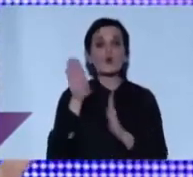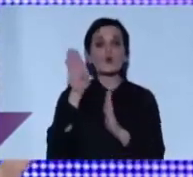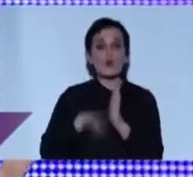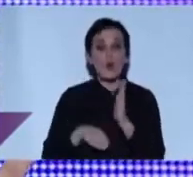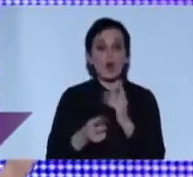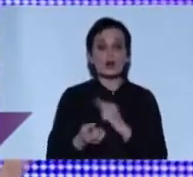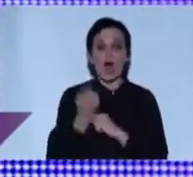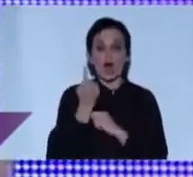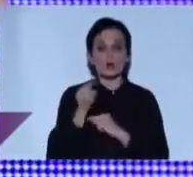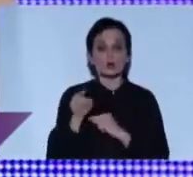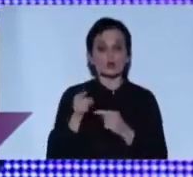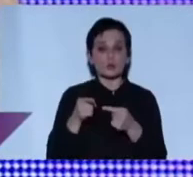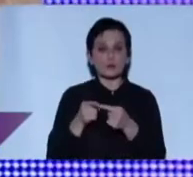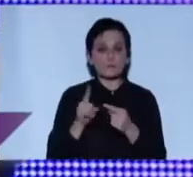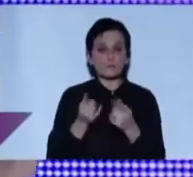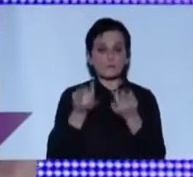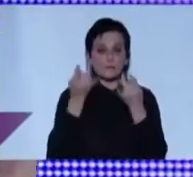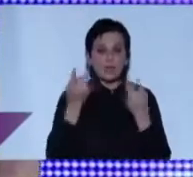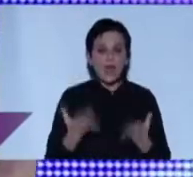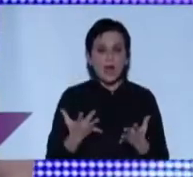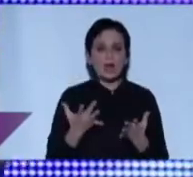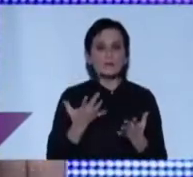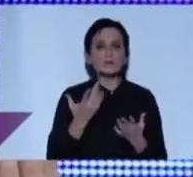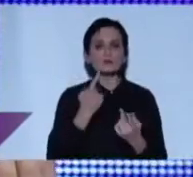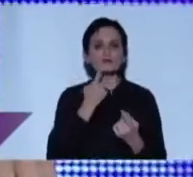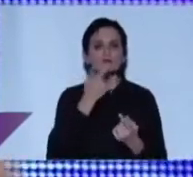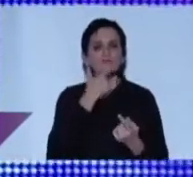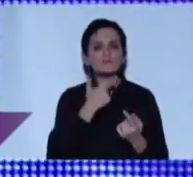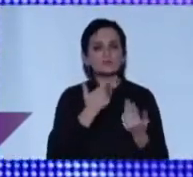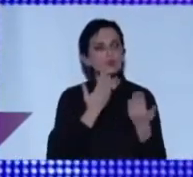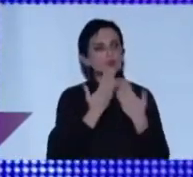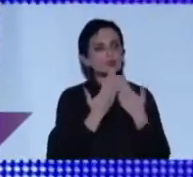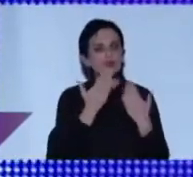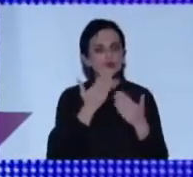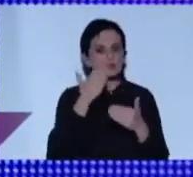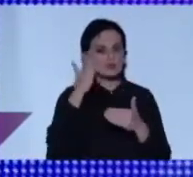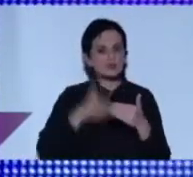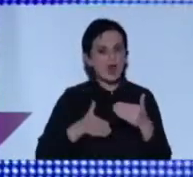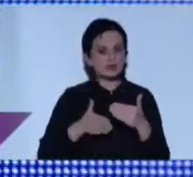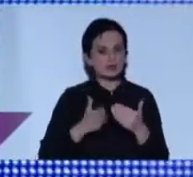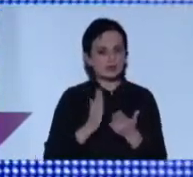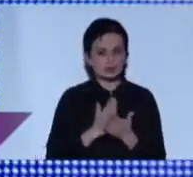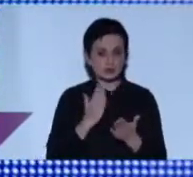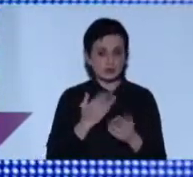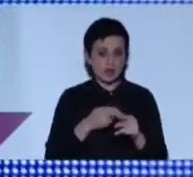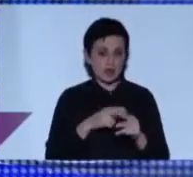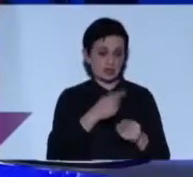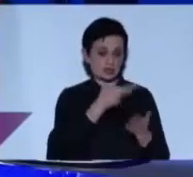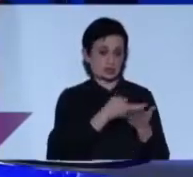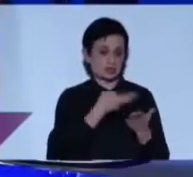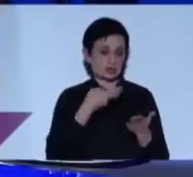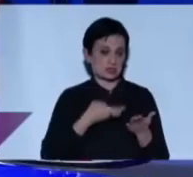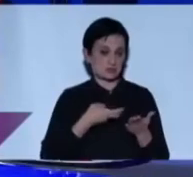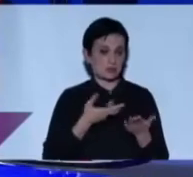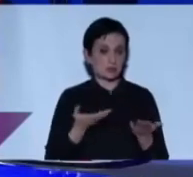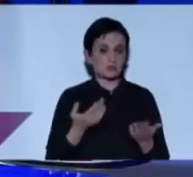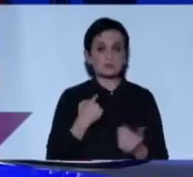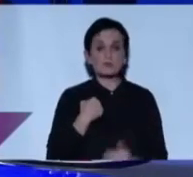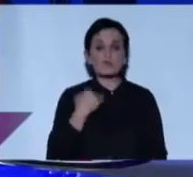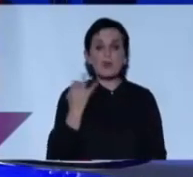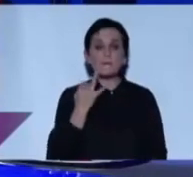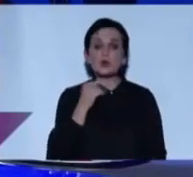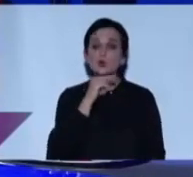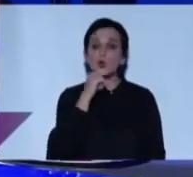უარესები აღმოჩნდნენ იმ კუთხით, რომ ელემენტარულ დიპლომატიურ ურთიერთობას კი გაწყვეტილი აქვს. აი ეს მოგწერს ბატონო. მამა. მე ინტერესებდა მეთქო, რომ